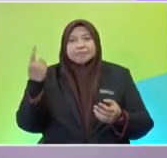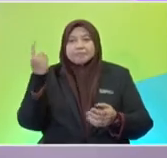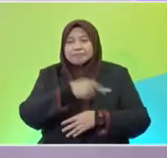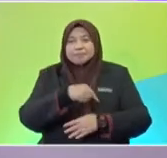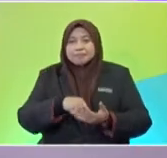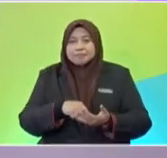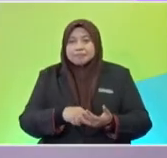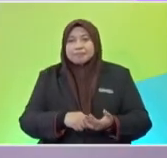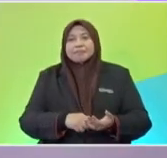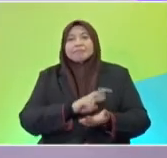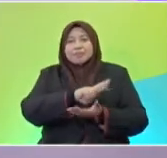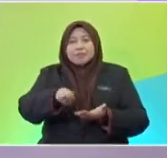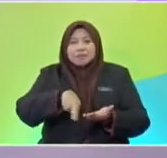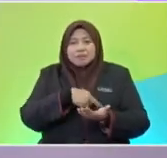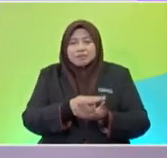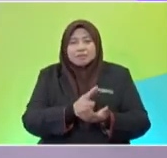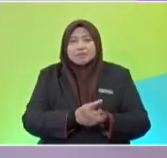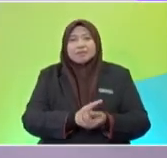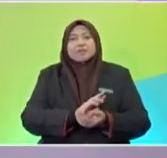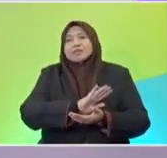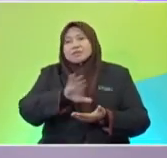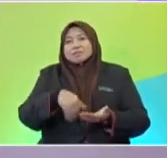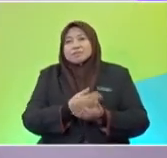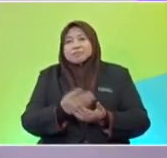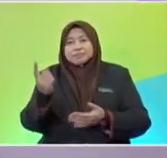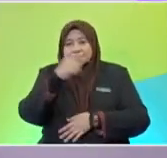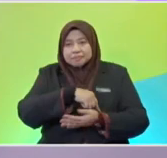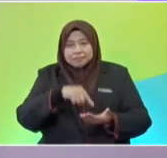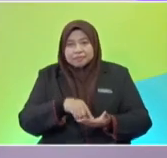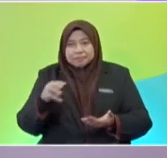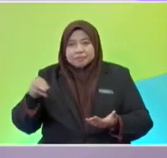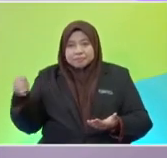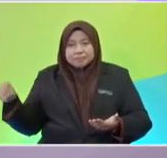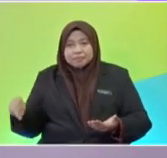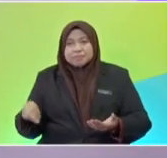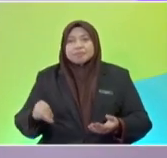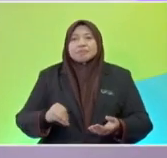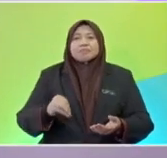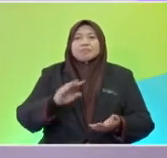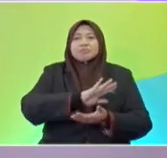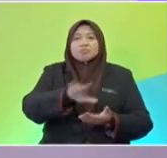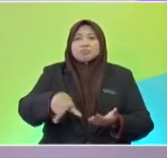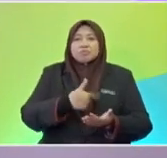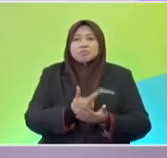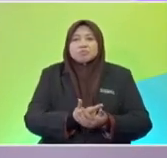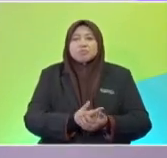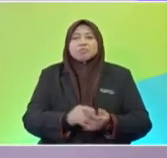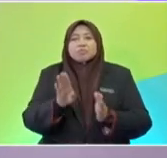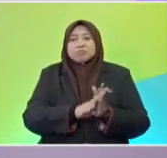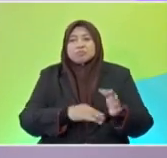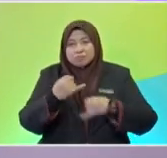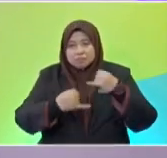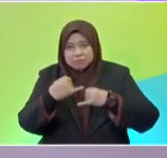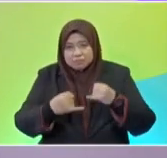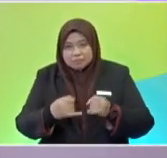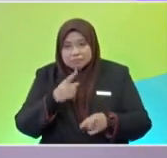yang saya dapat ataupun peroleh dari pada murid-murid kita dalam Google hari ini keseluruhan mereka telah berjaya mengedit